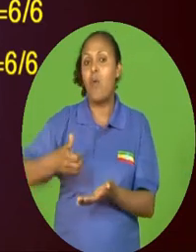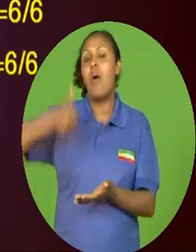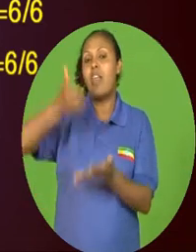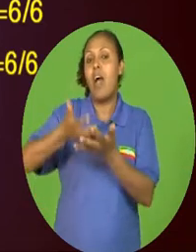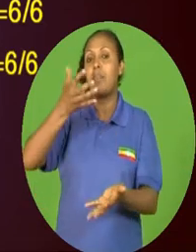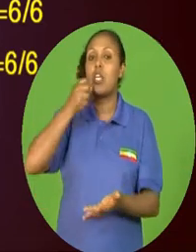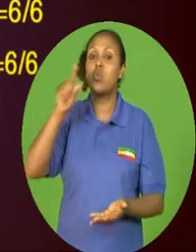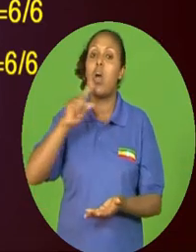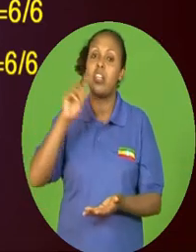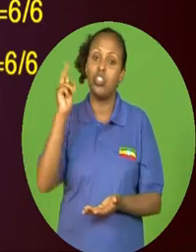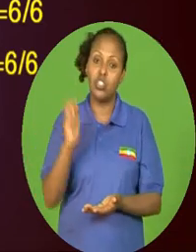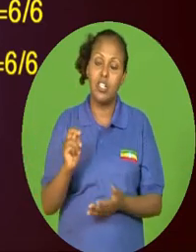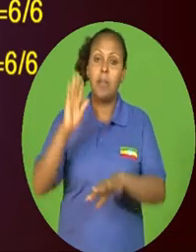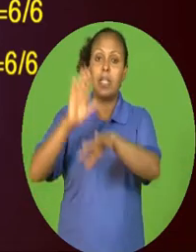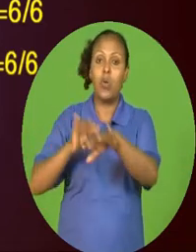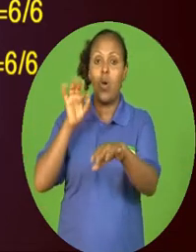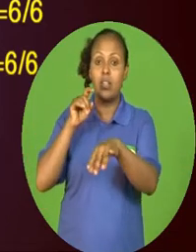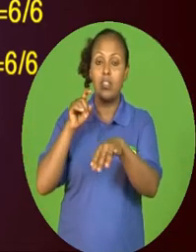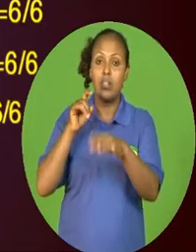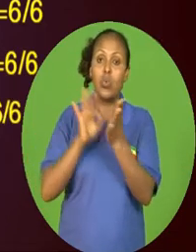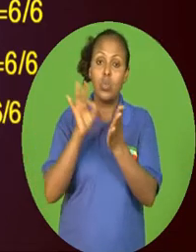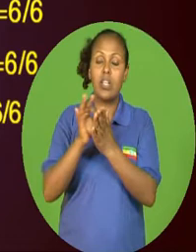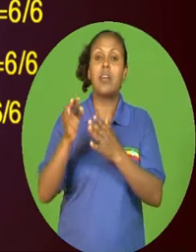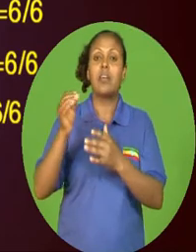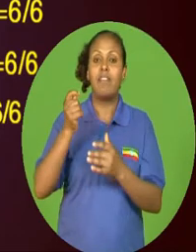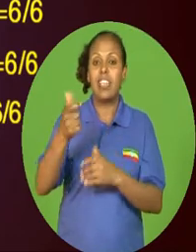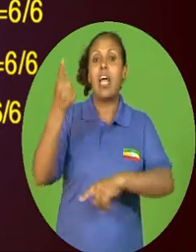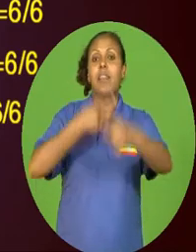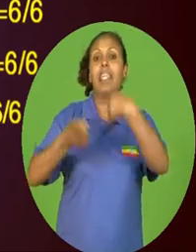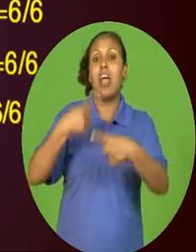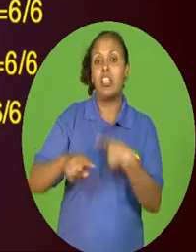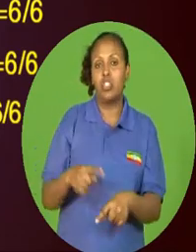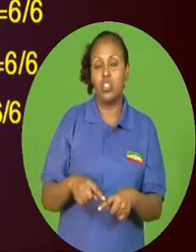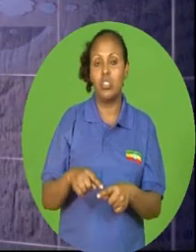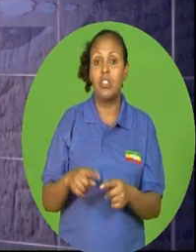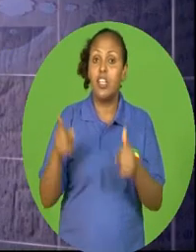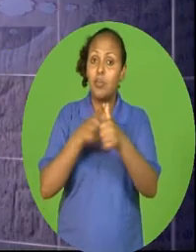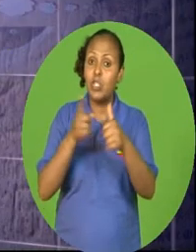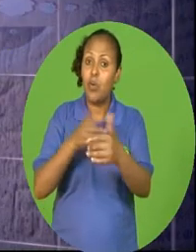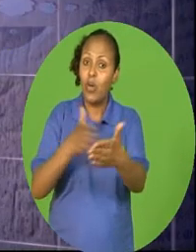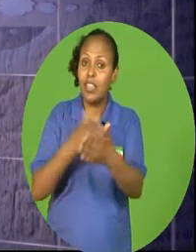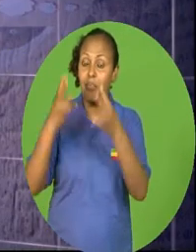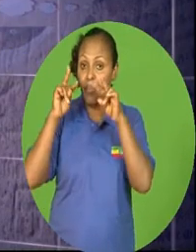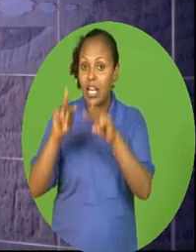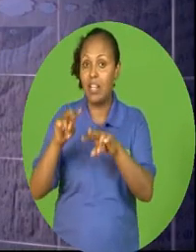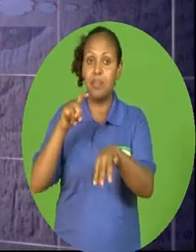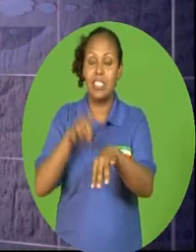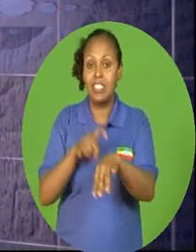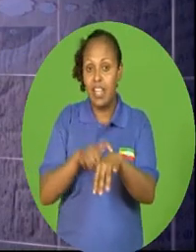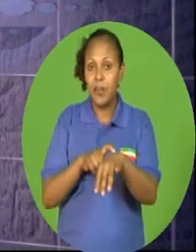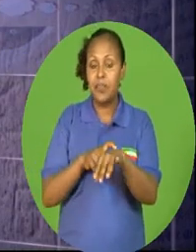ችግሬ ተካፋይ ዋና ሀብቴ እሷ ነች በጠራዋት ቁጥር ፈጥናት መጣለች። የመጀመሪያውን